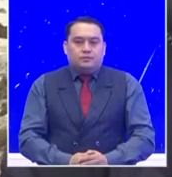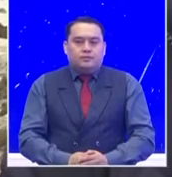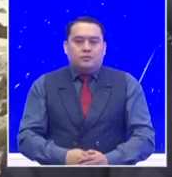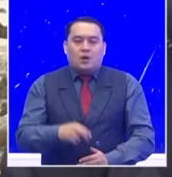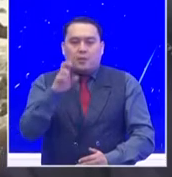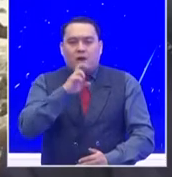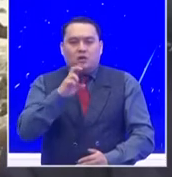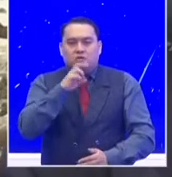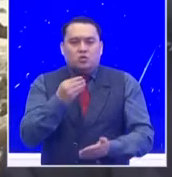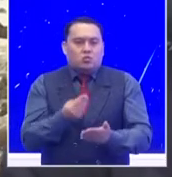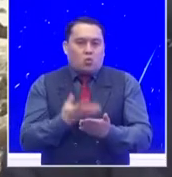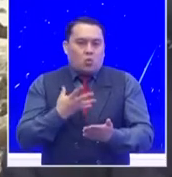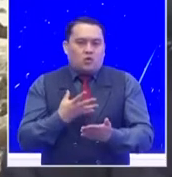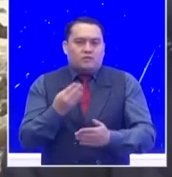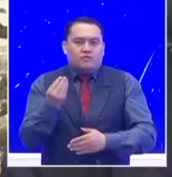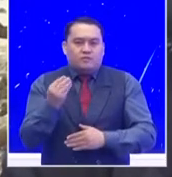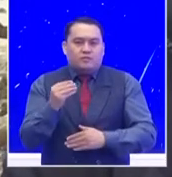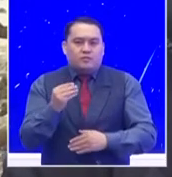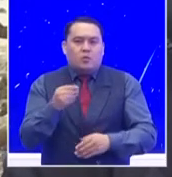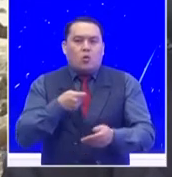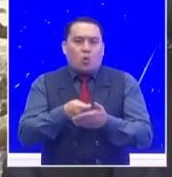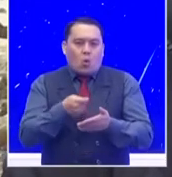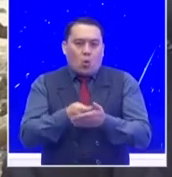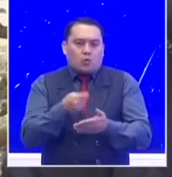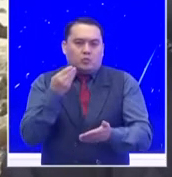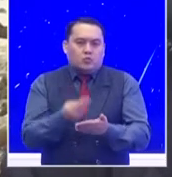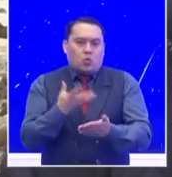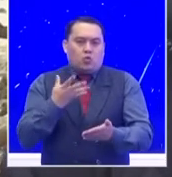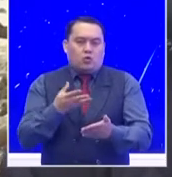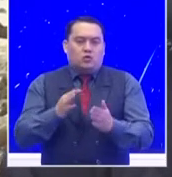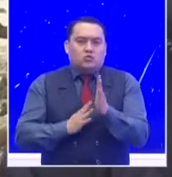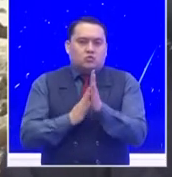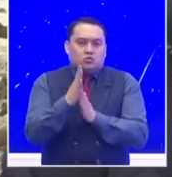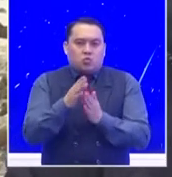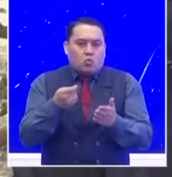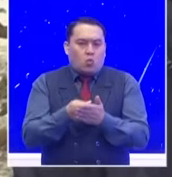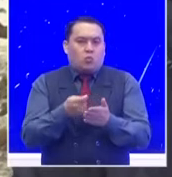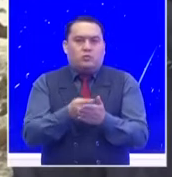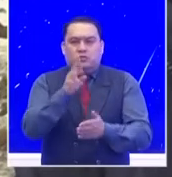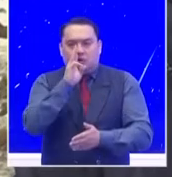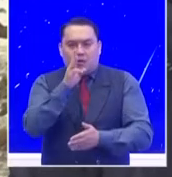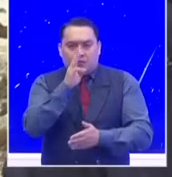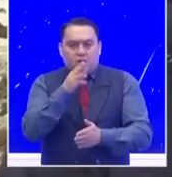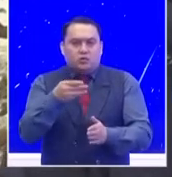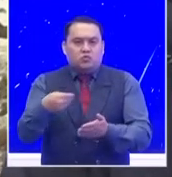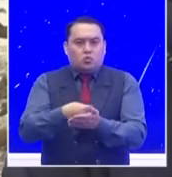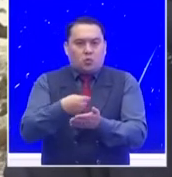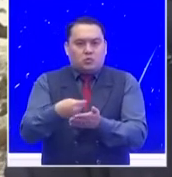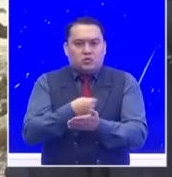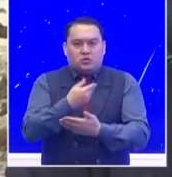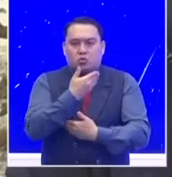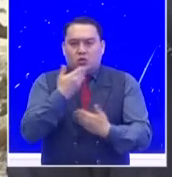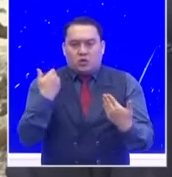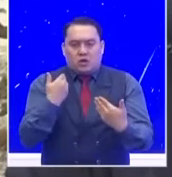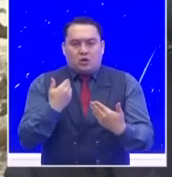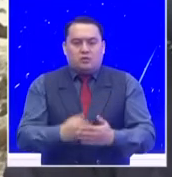Солярка, бензин дорогой. Также высокие цены и на комбинированные корма. Вместе с тем нужно выплачивать заработную плату рабочим. Субсидии на горюче-смазочные